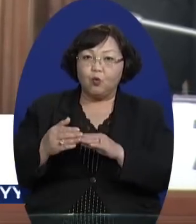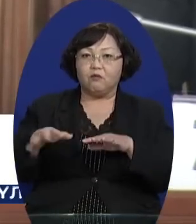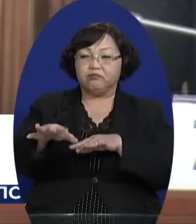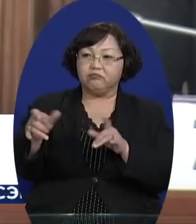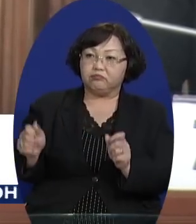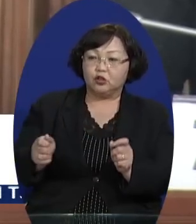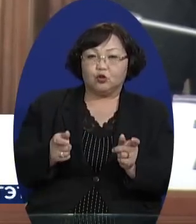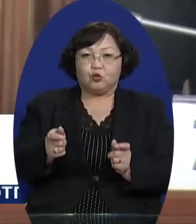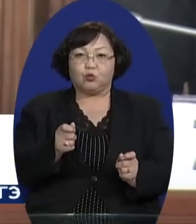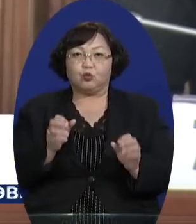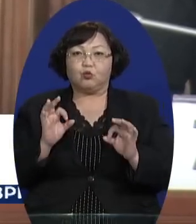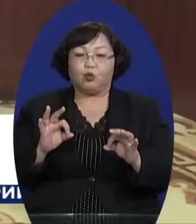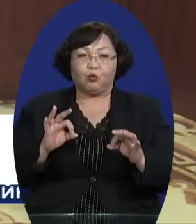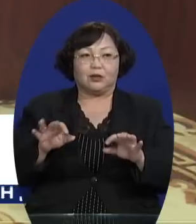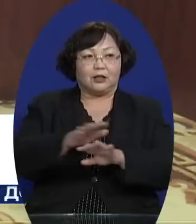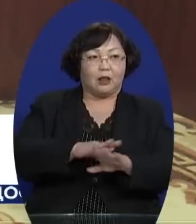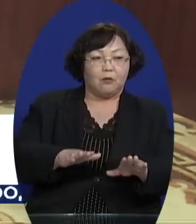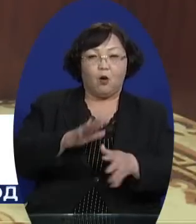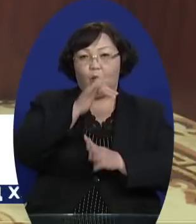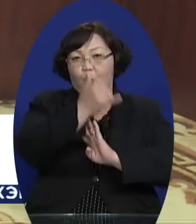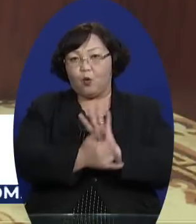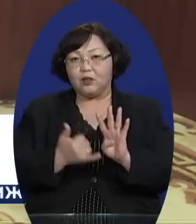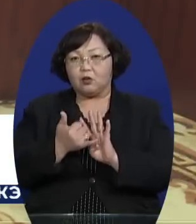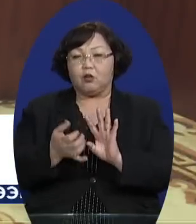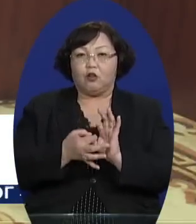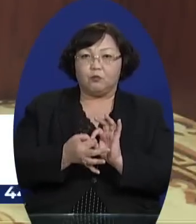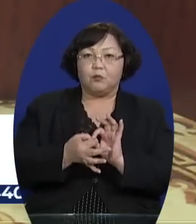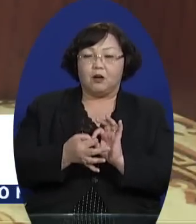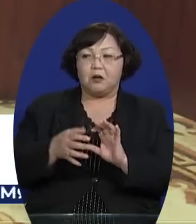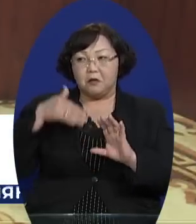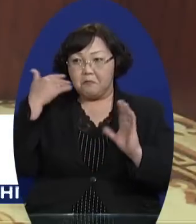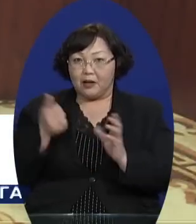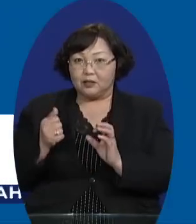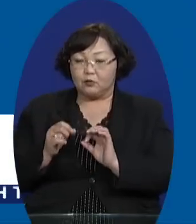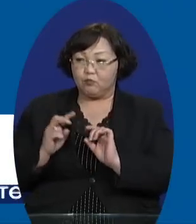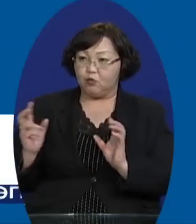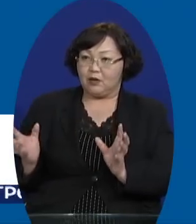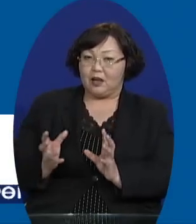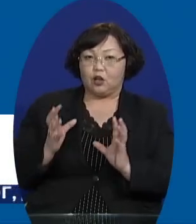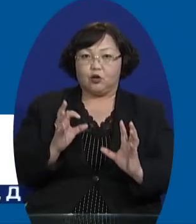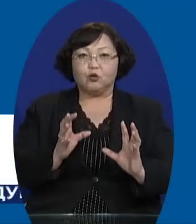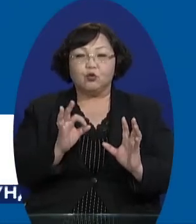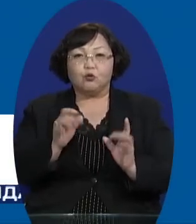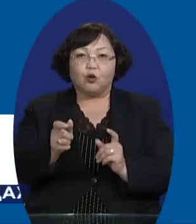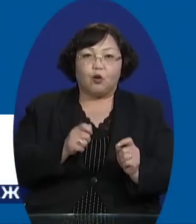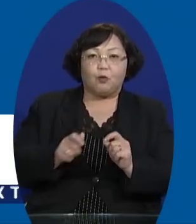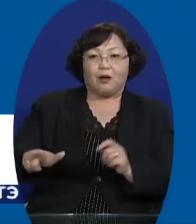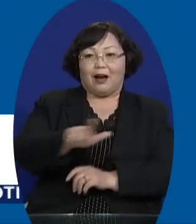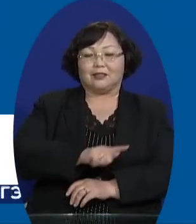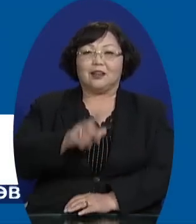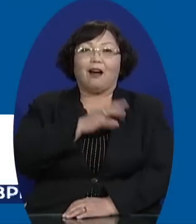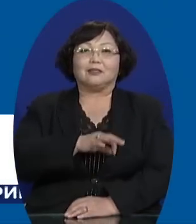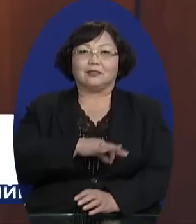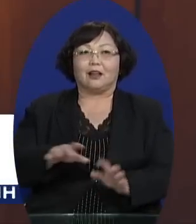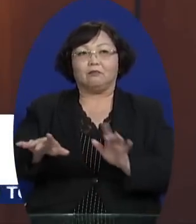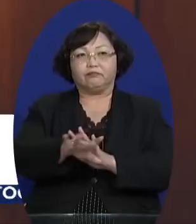улирлын чанартай бэлчээрийн ангиллыг тогтоох, бэлчээрийг малчит хэсэг бүлгээрээ ашигладаг байх хэрэгтэй гэж хуулийн төслийг санаачлагчид